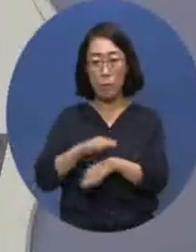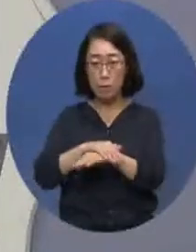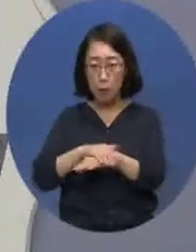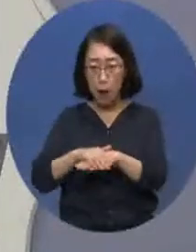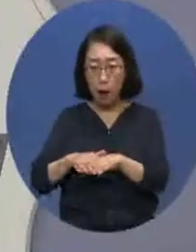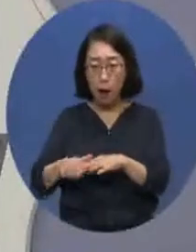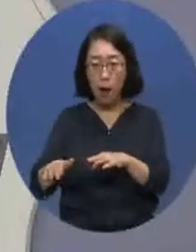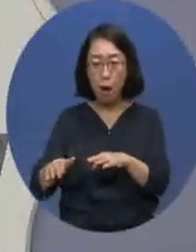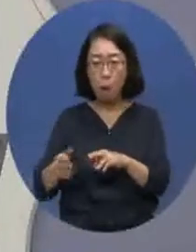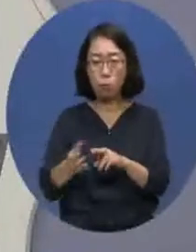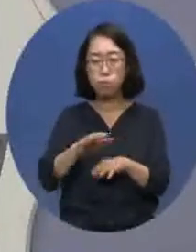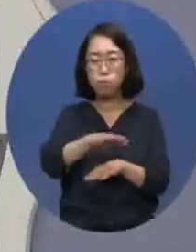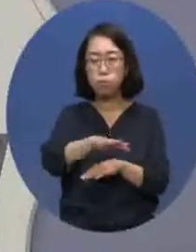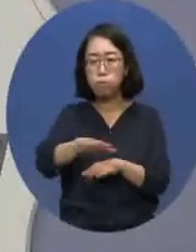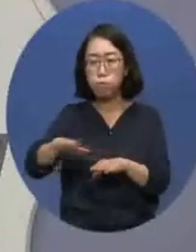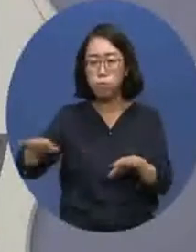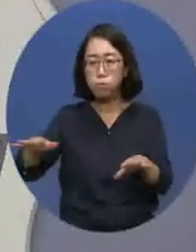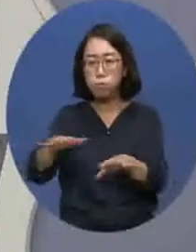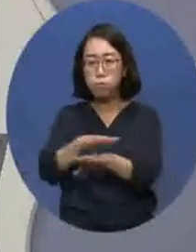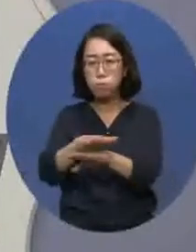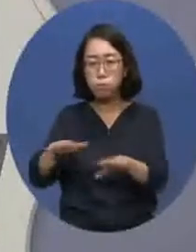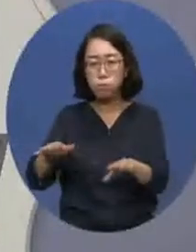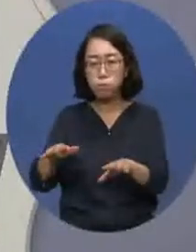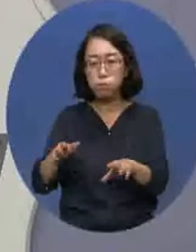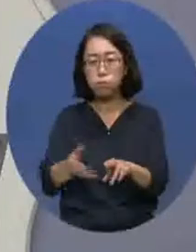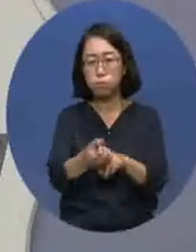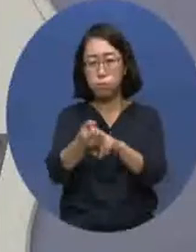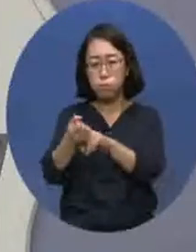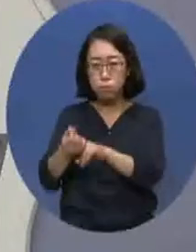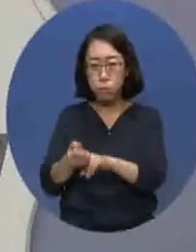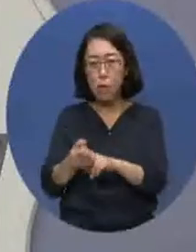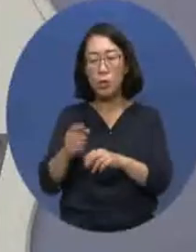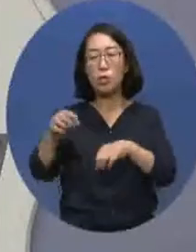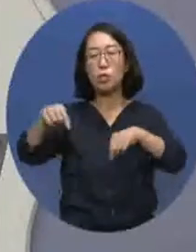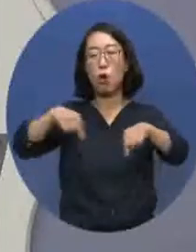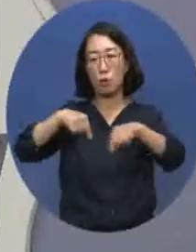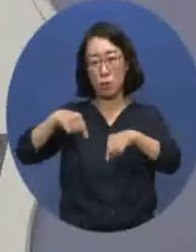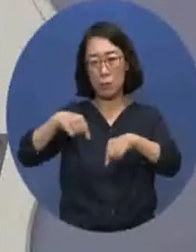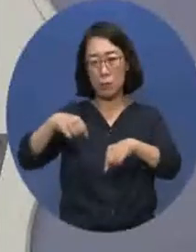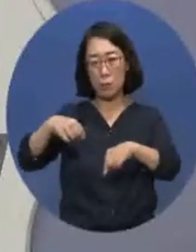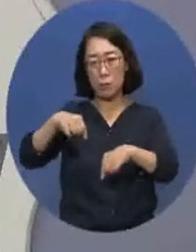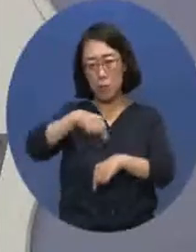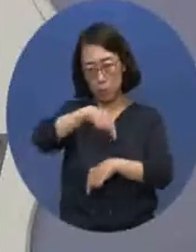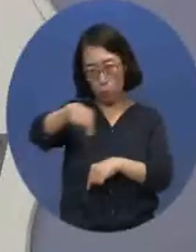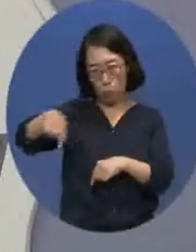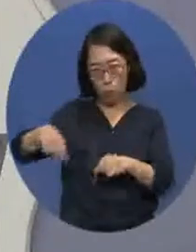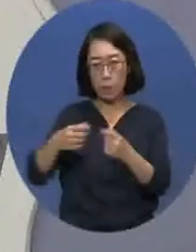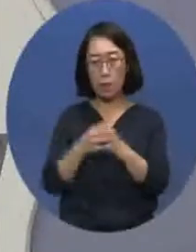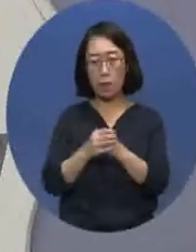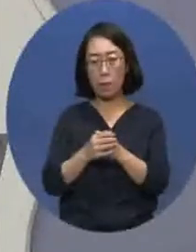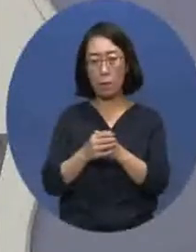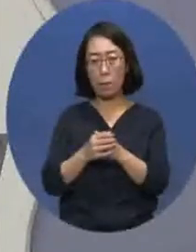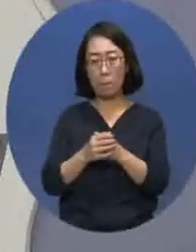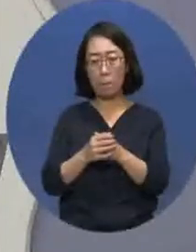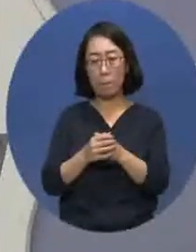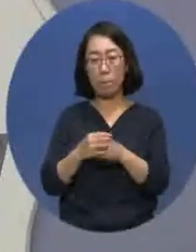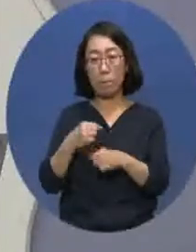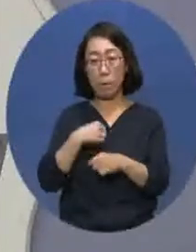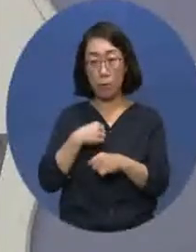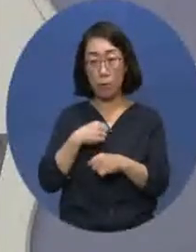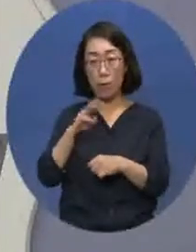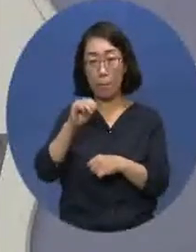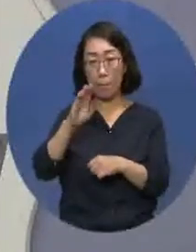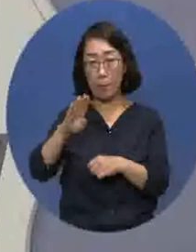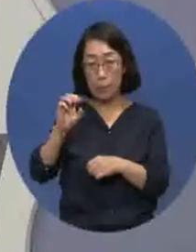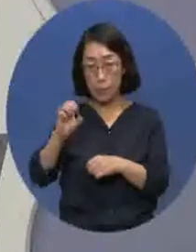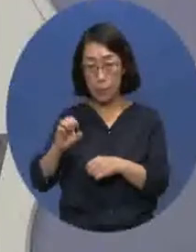발휘가 안 되는 게 정치 원이라고 생각을 합니다 저는 아시다시피 mbc 에서